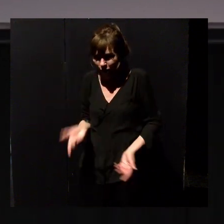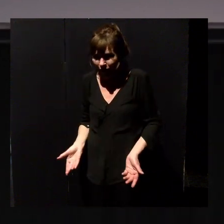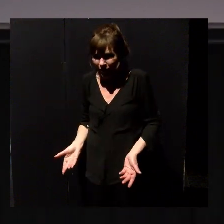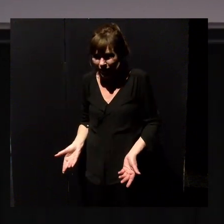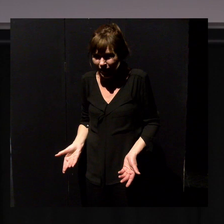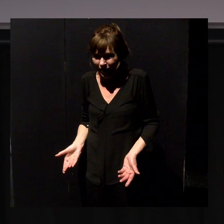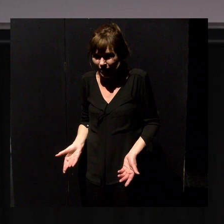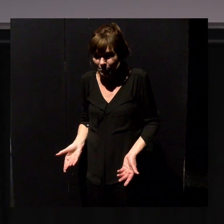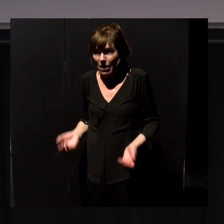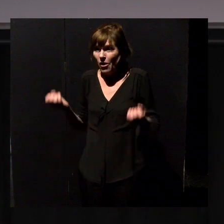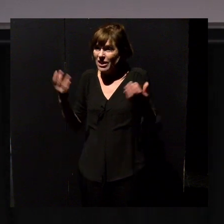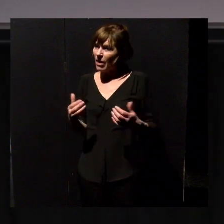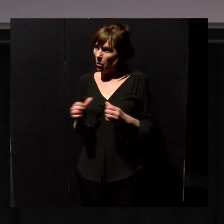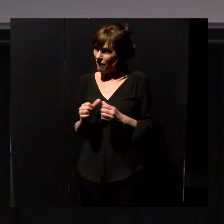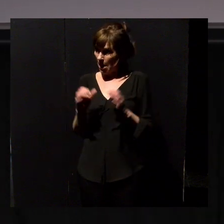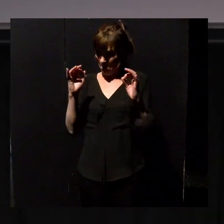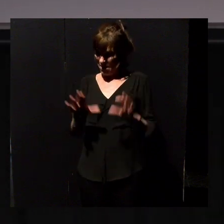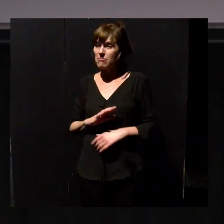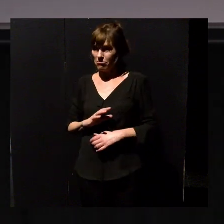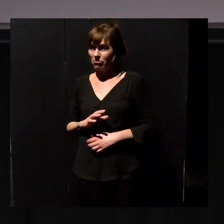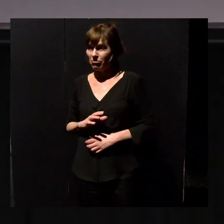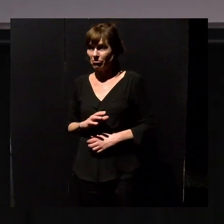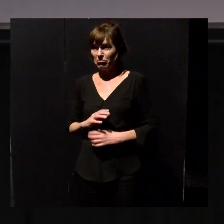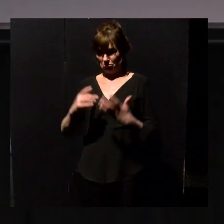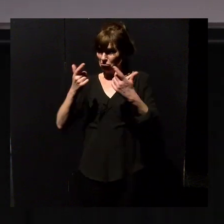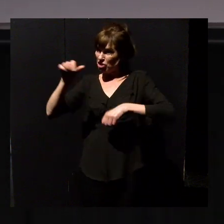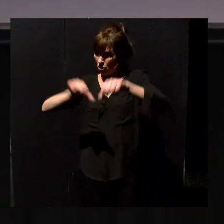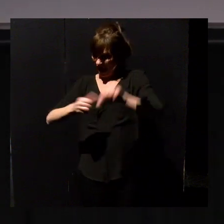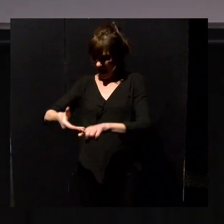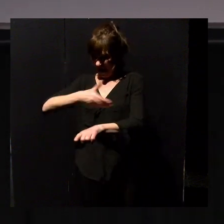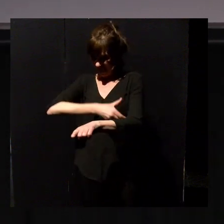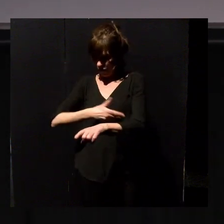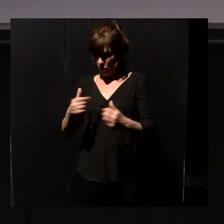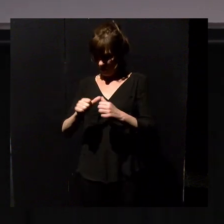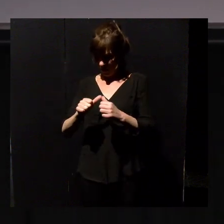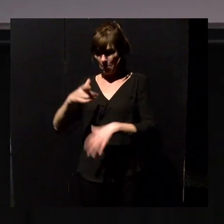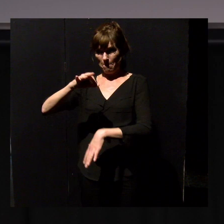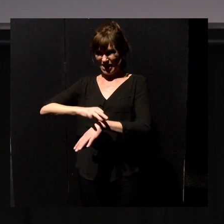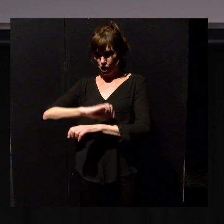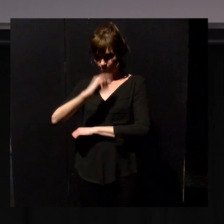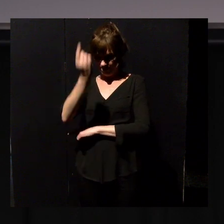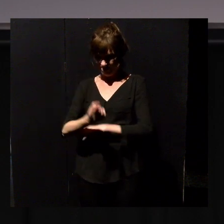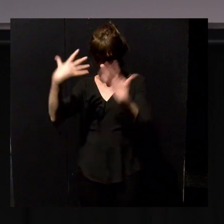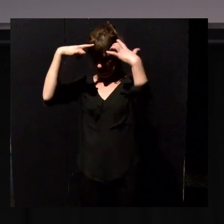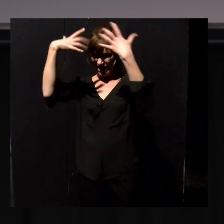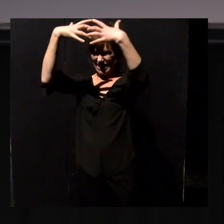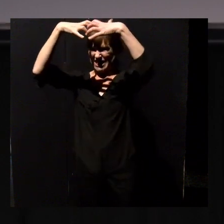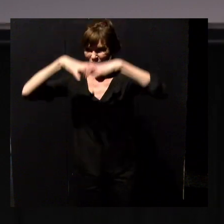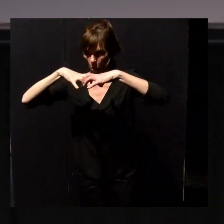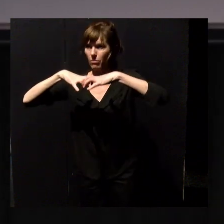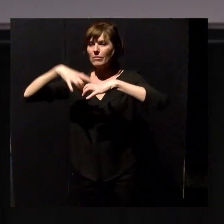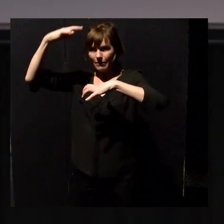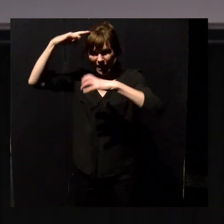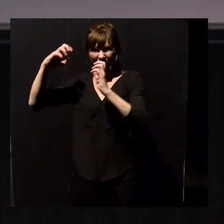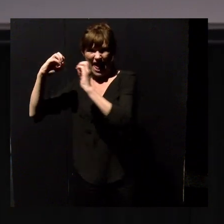obligés de mettre ce qu'on appelle des petites électrodes de 0,8 mm toutes fines à l'intérieur du cerveau pour arriver à délimiter de manière très précise